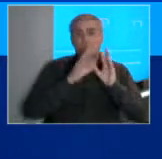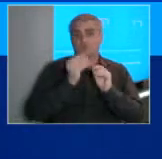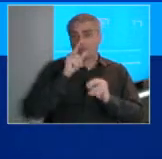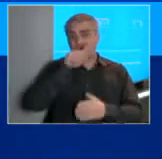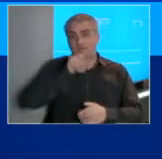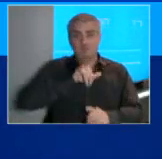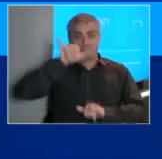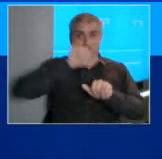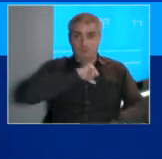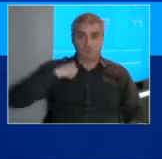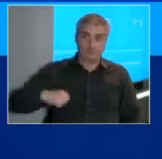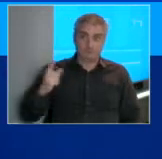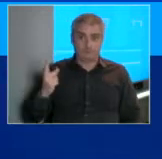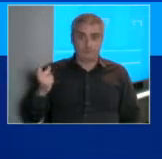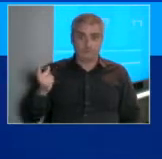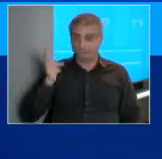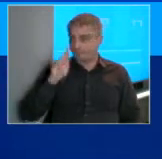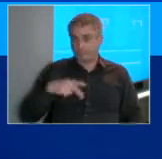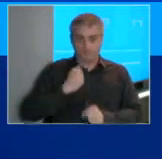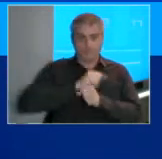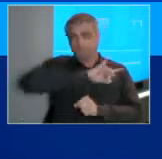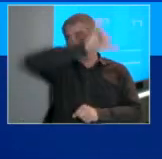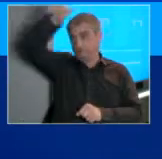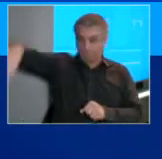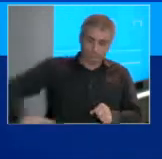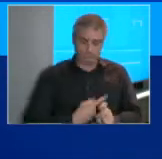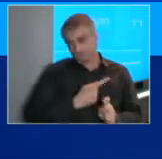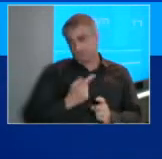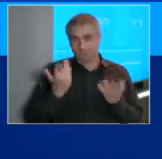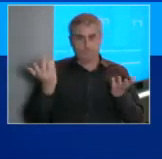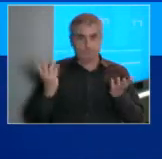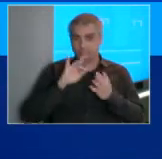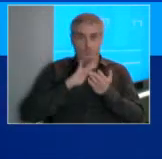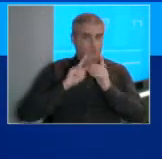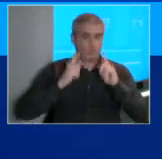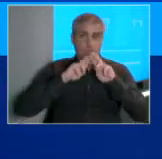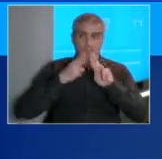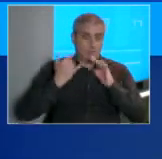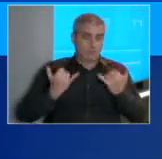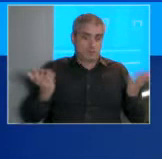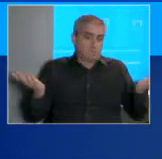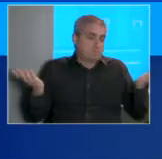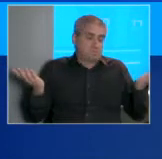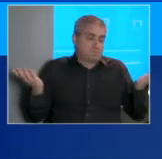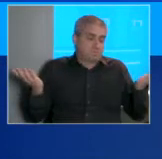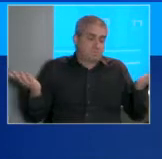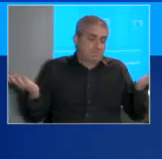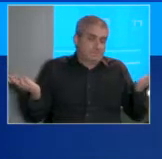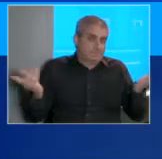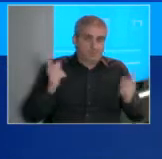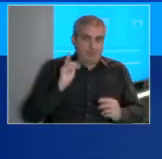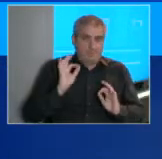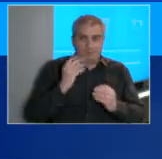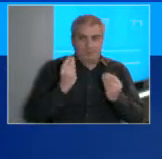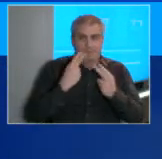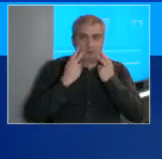גם לבטל טיסות מסין, כשאפשר לעשות פשוט מסלול עוקף מכל מקום אחר בעולם היום, זה גם לא בהכרח